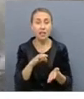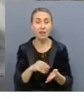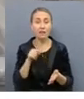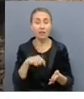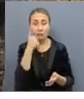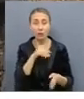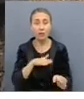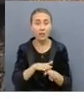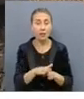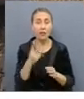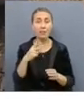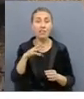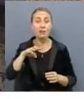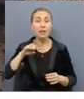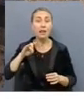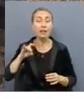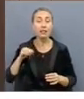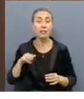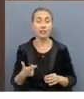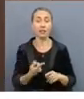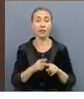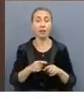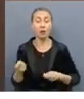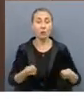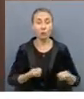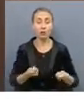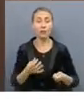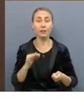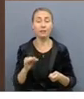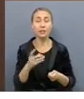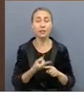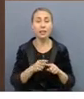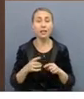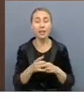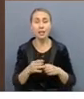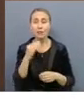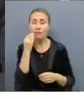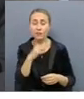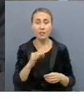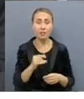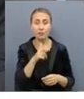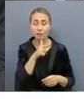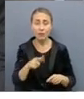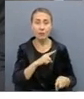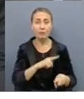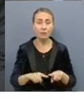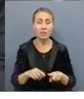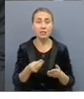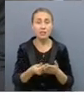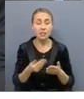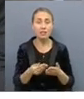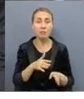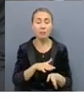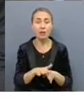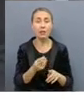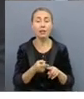выделено дополнительно 20 миллиардов тенге. Руководитель региона поручил эффективно и своевременно освоить средства, а также усилить контроль